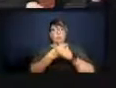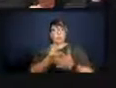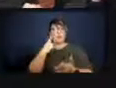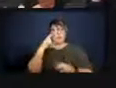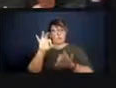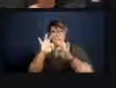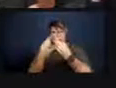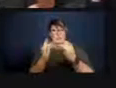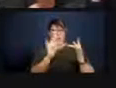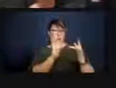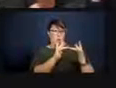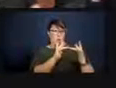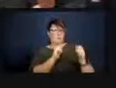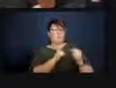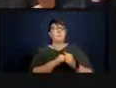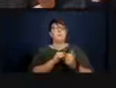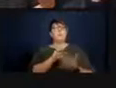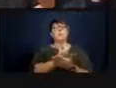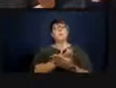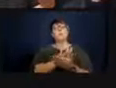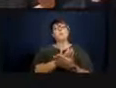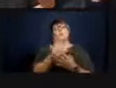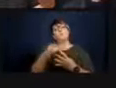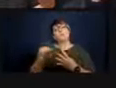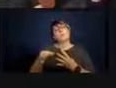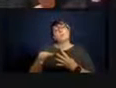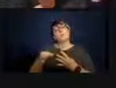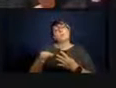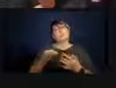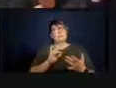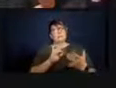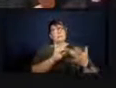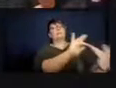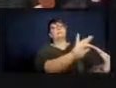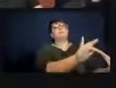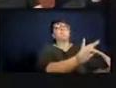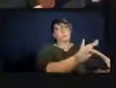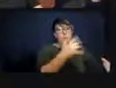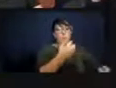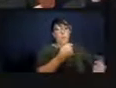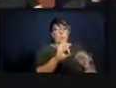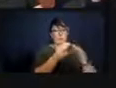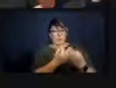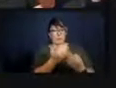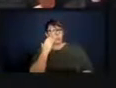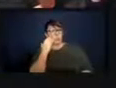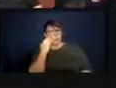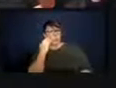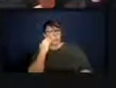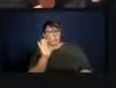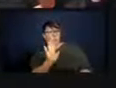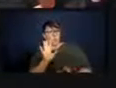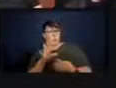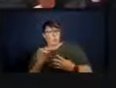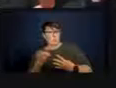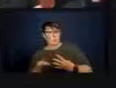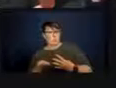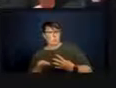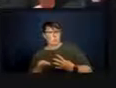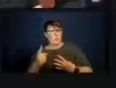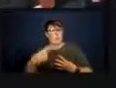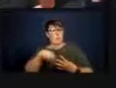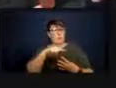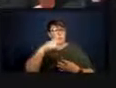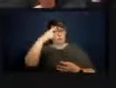تساعد في الحصول على معلومات مختلفة. وأيضا من المهم أن نتأكد من